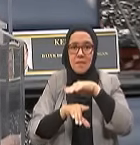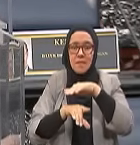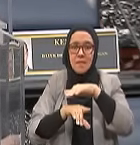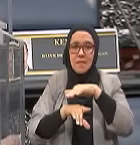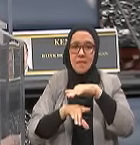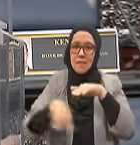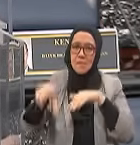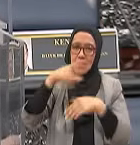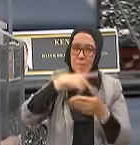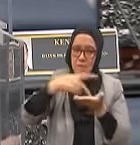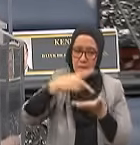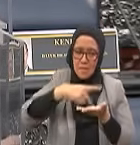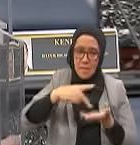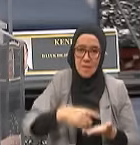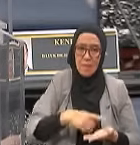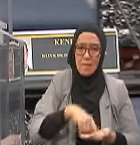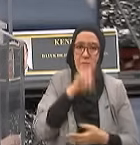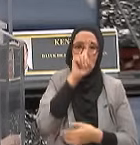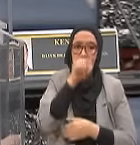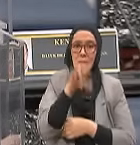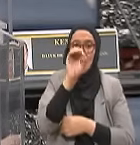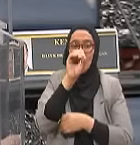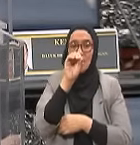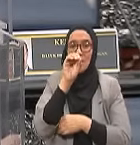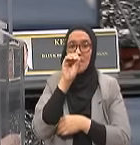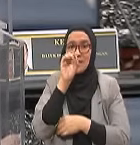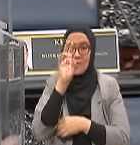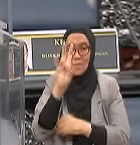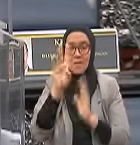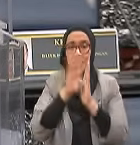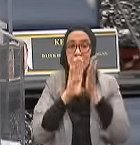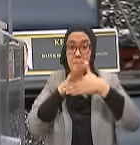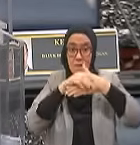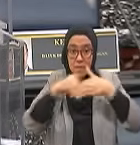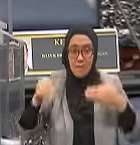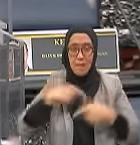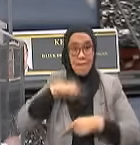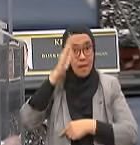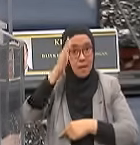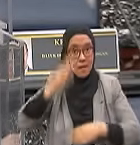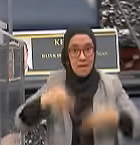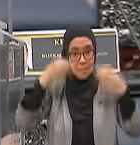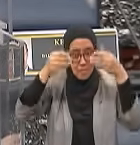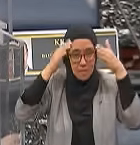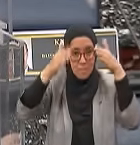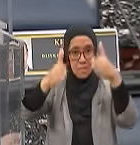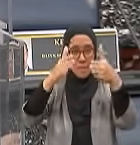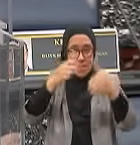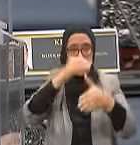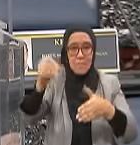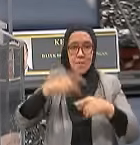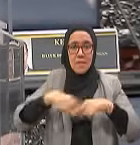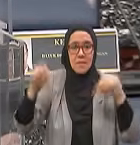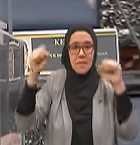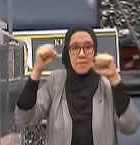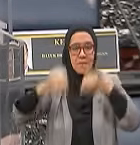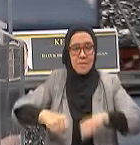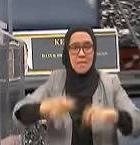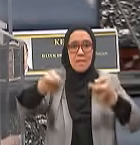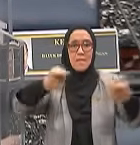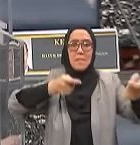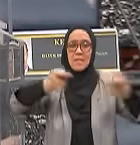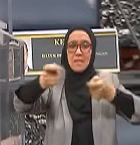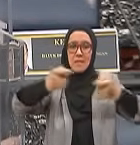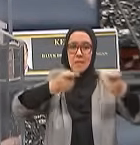ilah 10027 billion akan diberi perhatian dan capai Siti pengendalian konten Ajeng ke